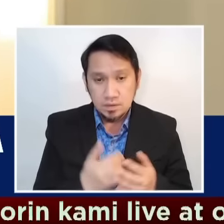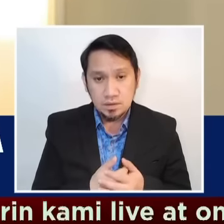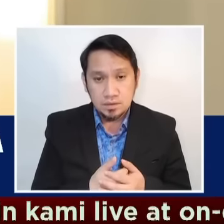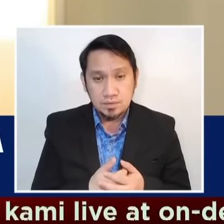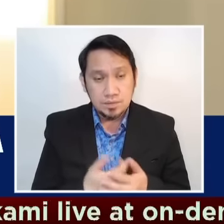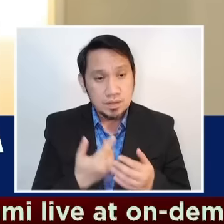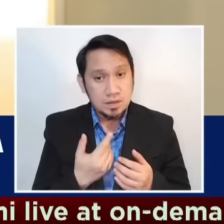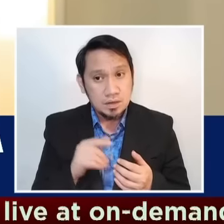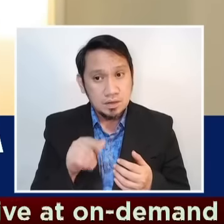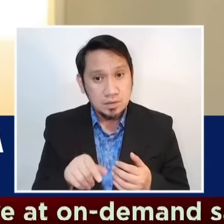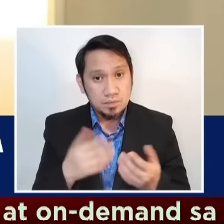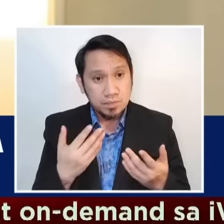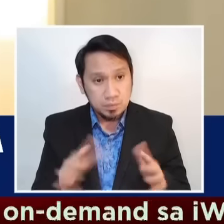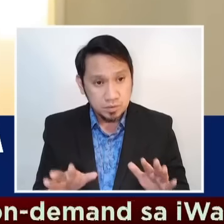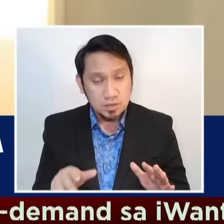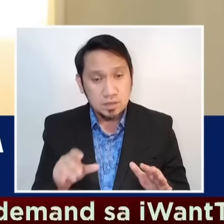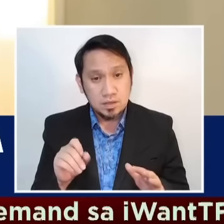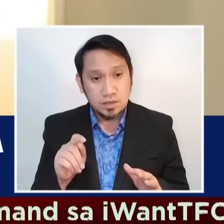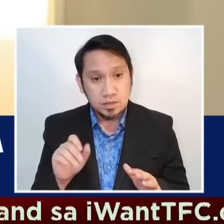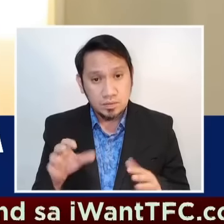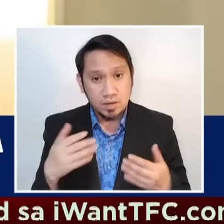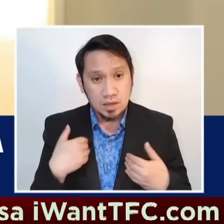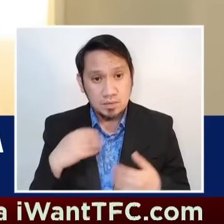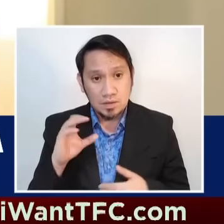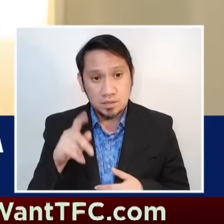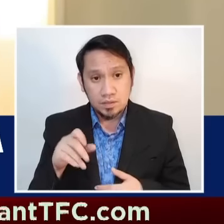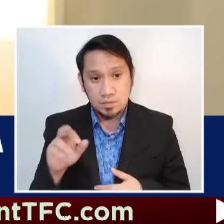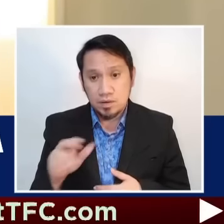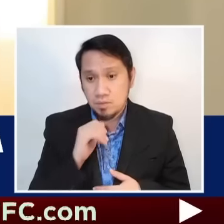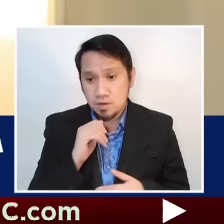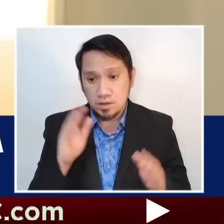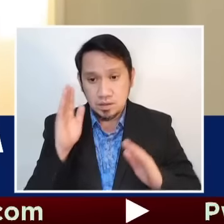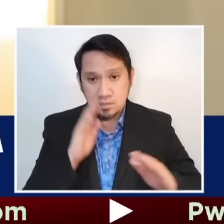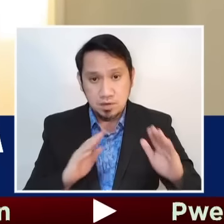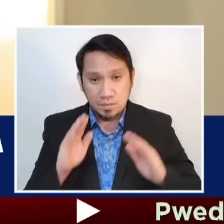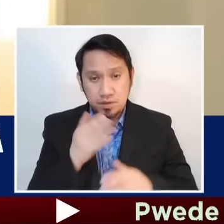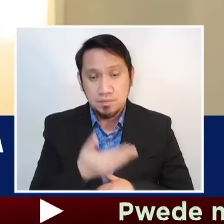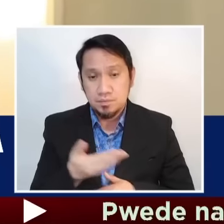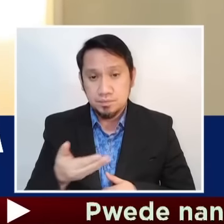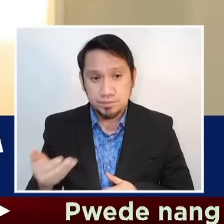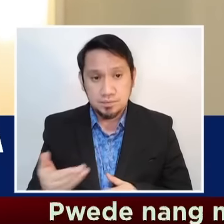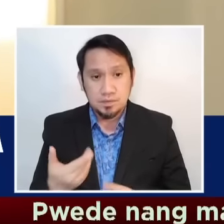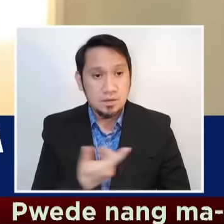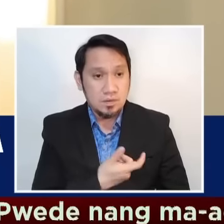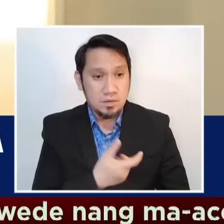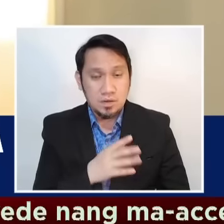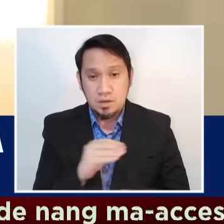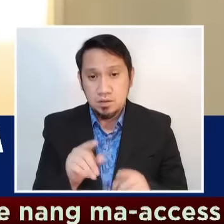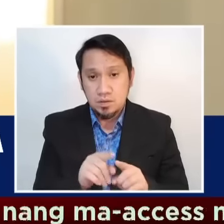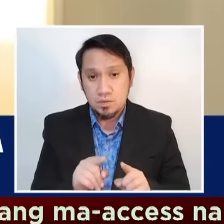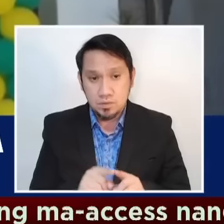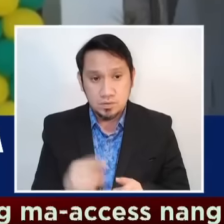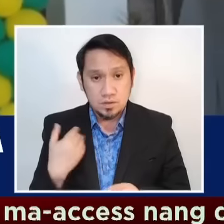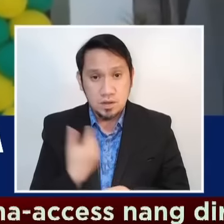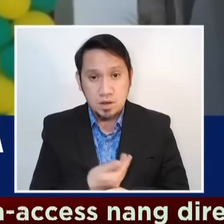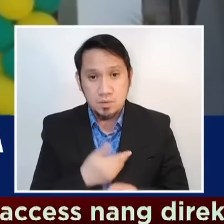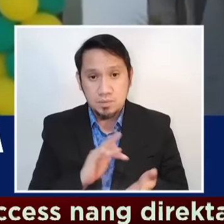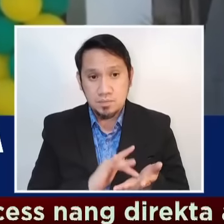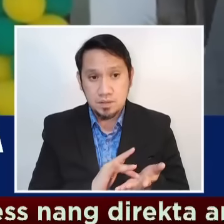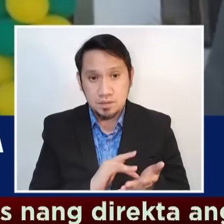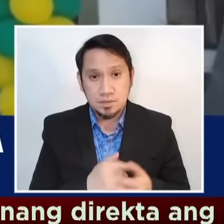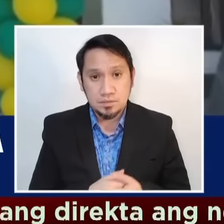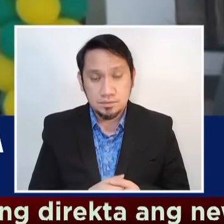of calamity, may magkaka-CPR na, hindi tayo magkakaproblema sa gamit ng ating mga bakuna as well as with our drugs. Sa